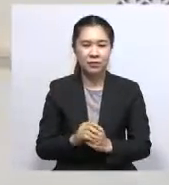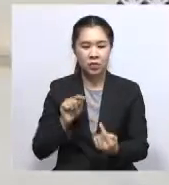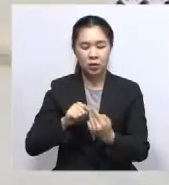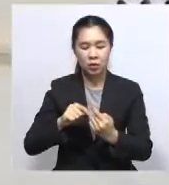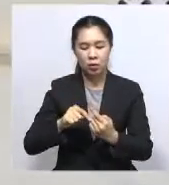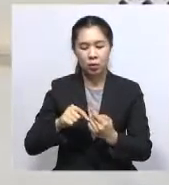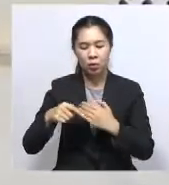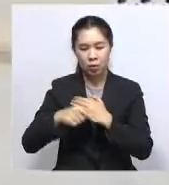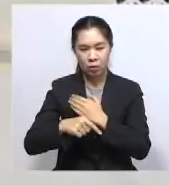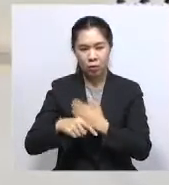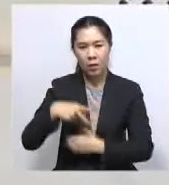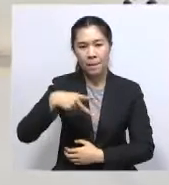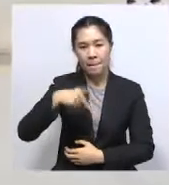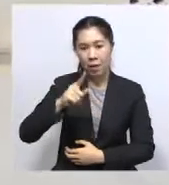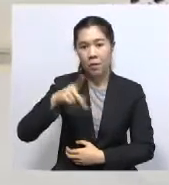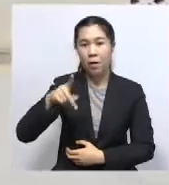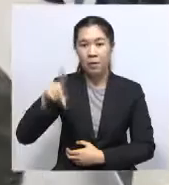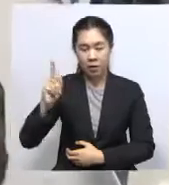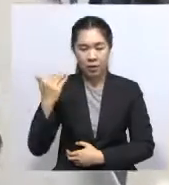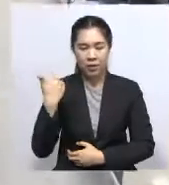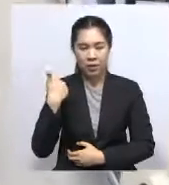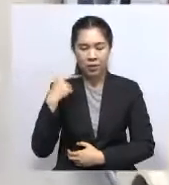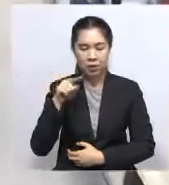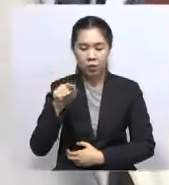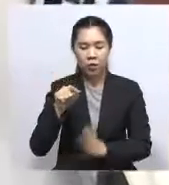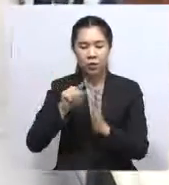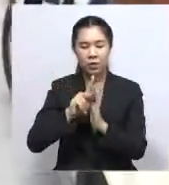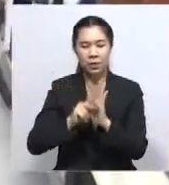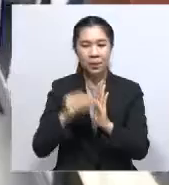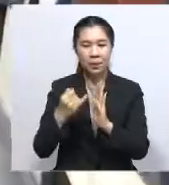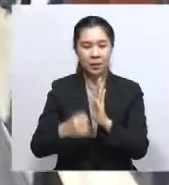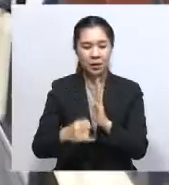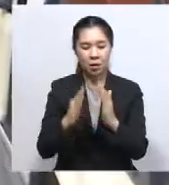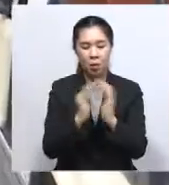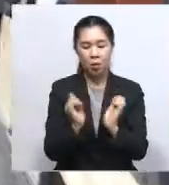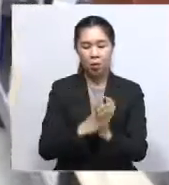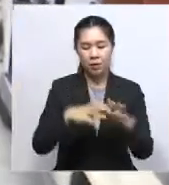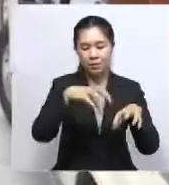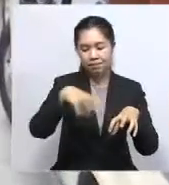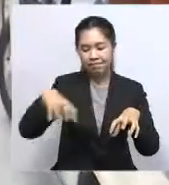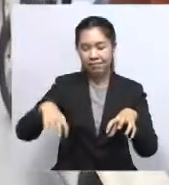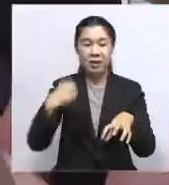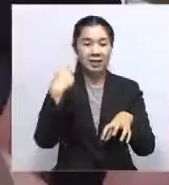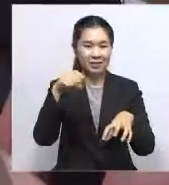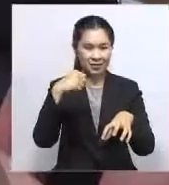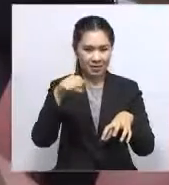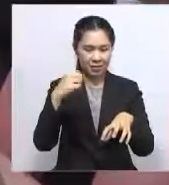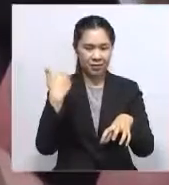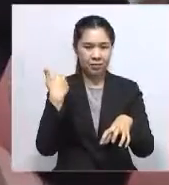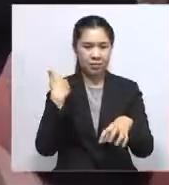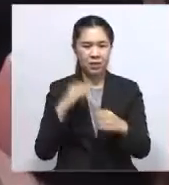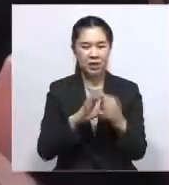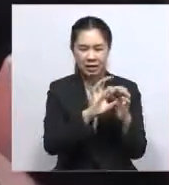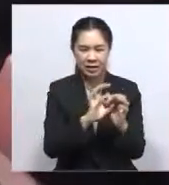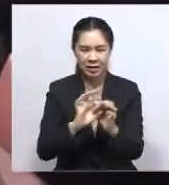และประพฤติมิชอบหรือว่าปปป.ดำเนินการเอาผิดกับ10วัดซึ่งอยู่ในพื้นที่กรุงเทพมหานครแล้วก็มีความเชื่อ